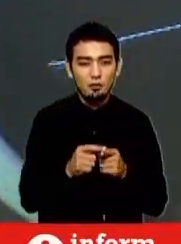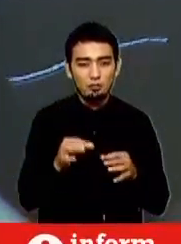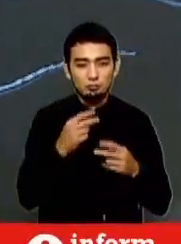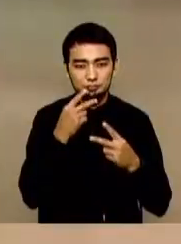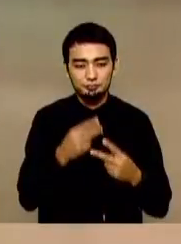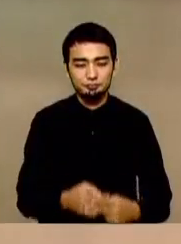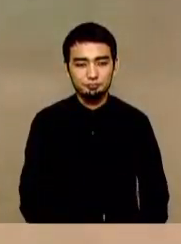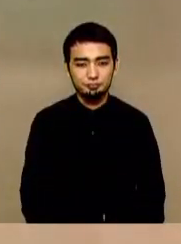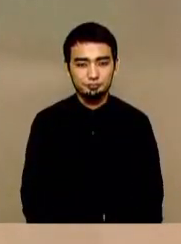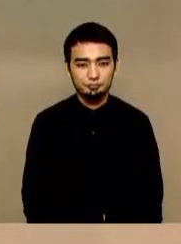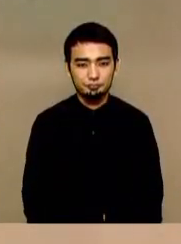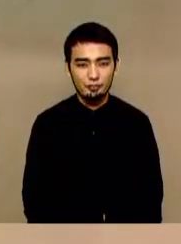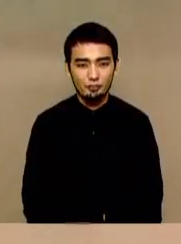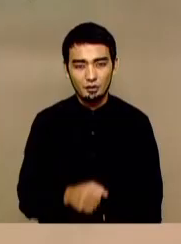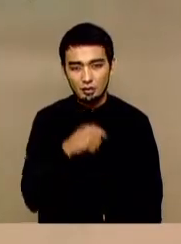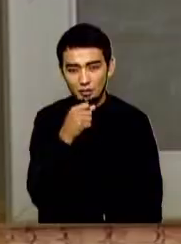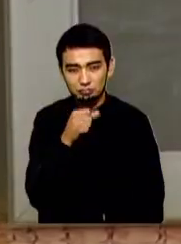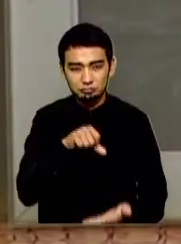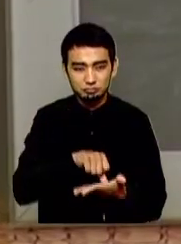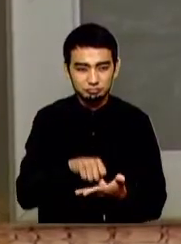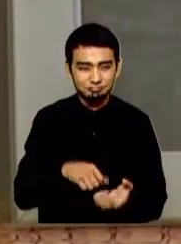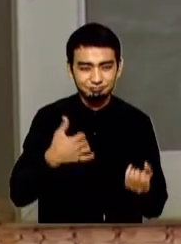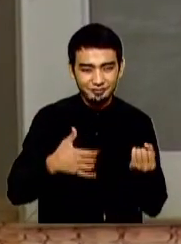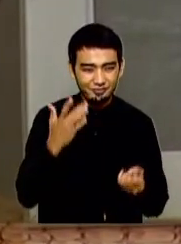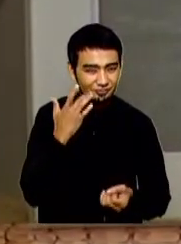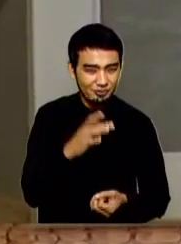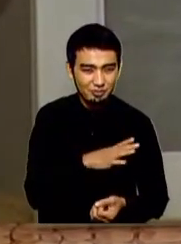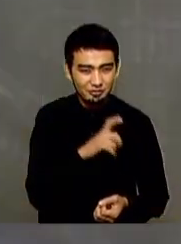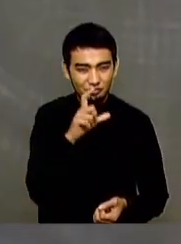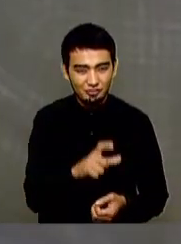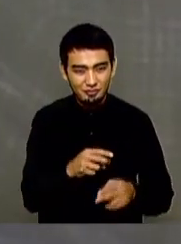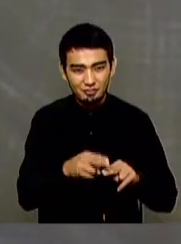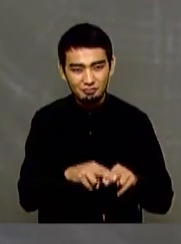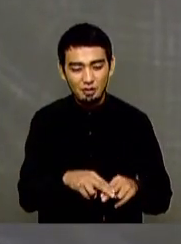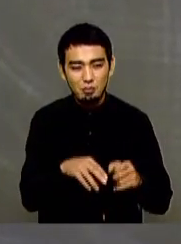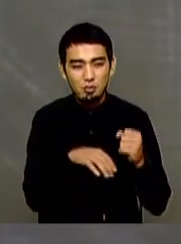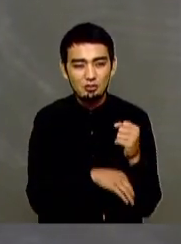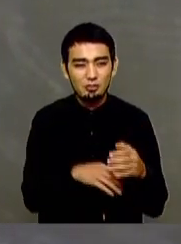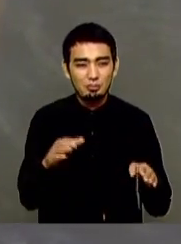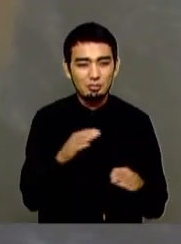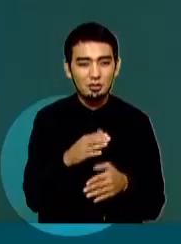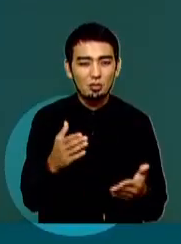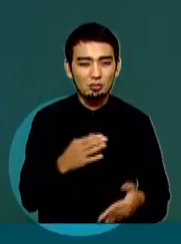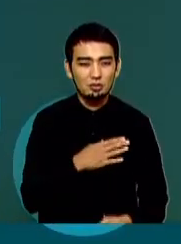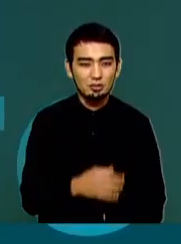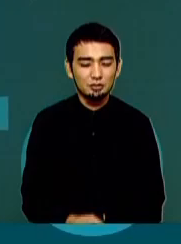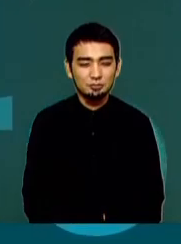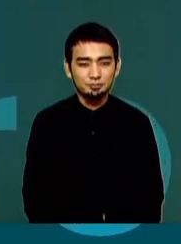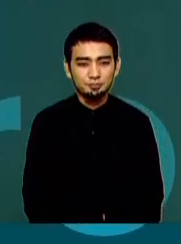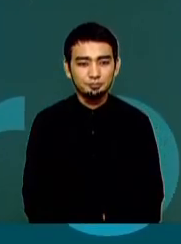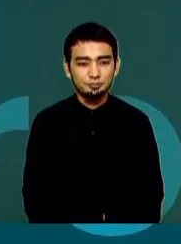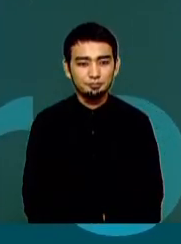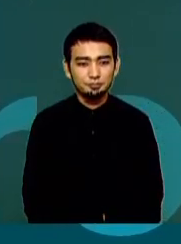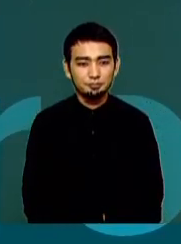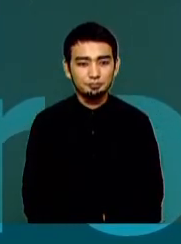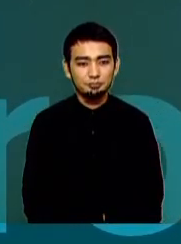көретіндеріңіз. Ақын асаба болған домбырасын қолынан тастамайтын азаматтың соңғы әні. Әшімде кеттау